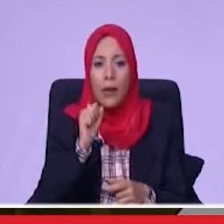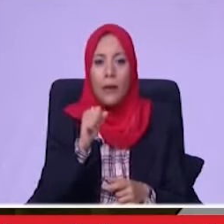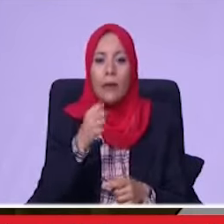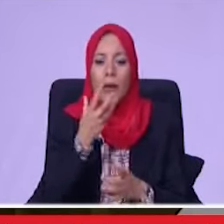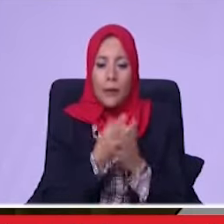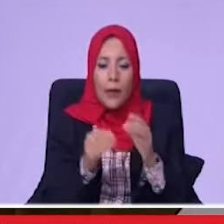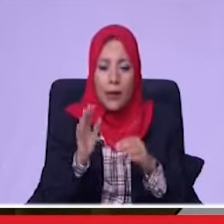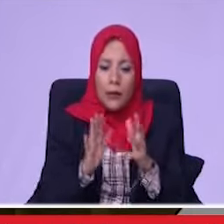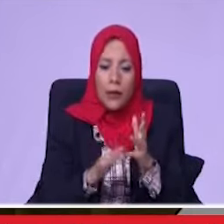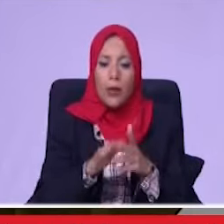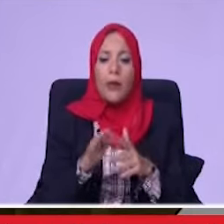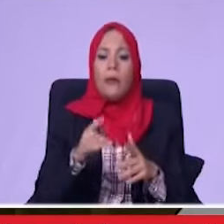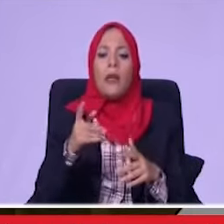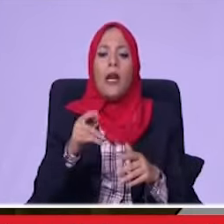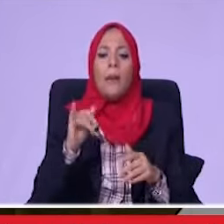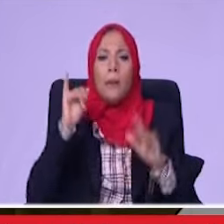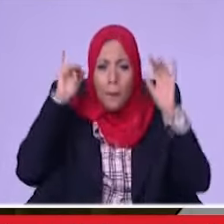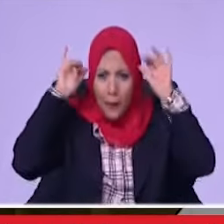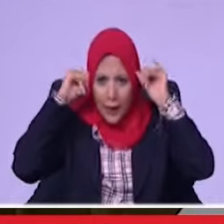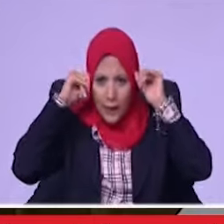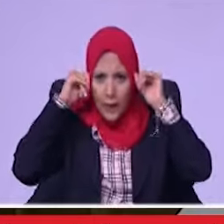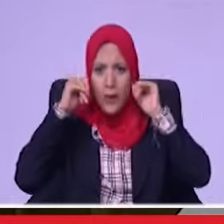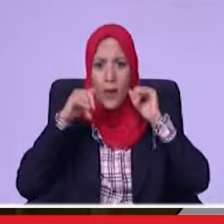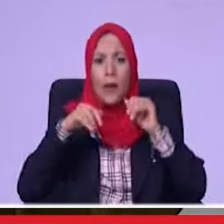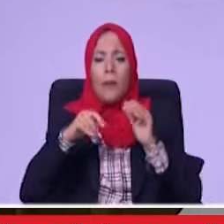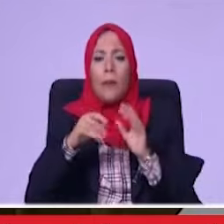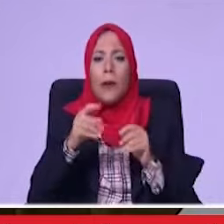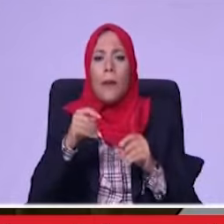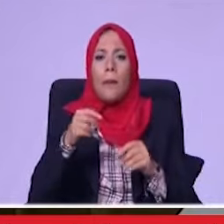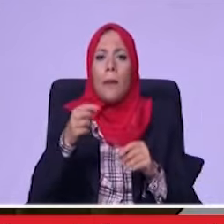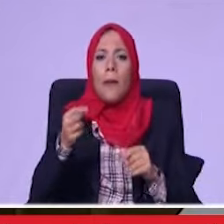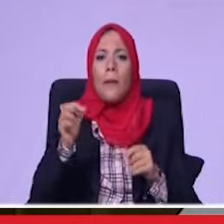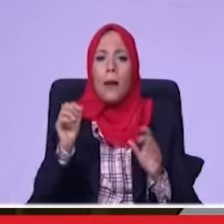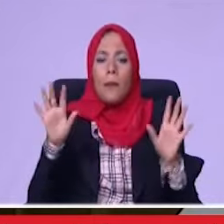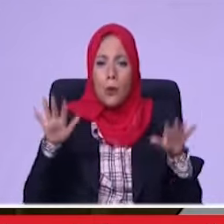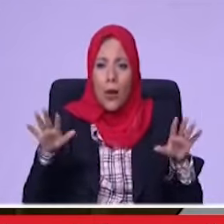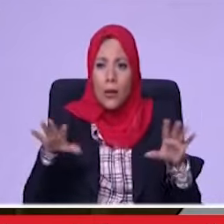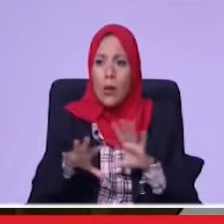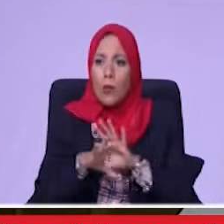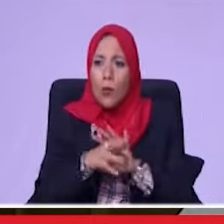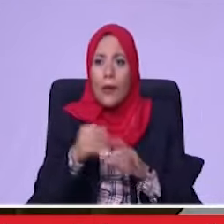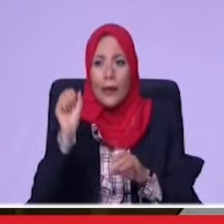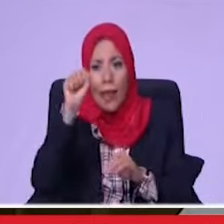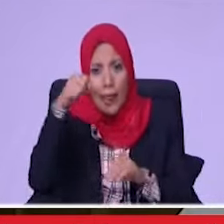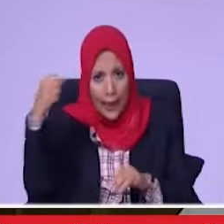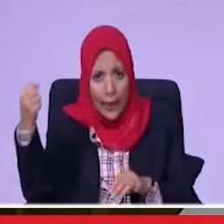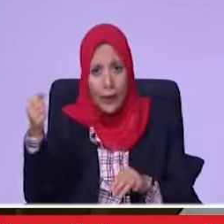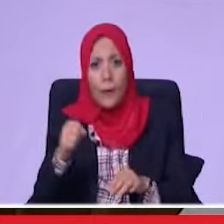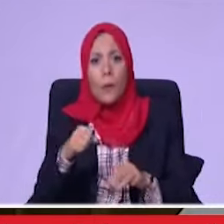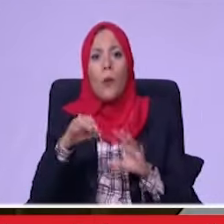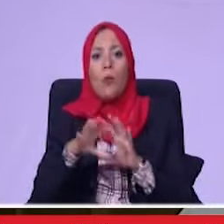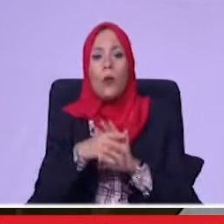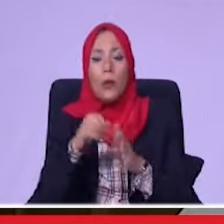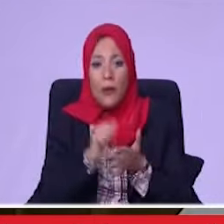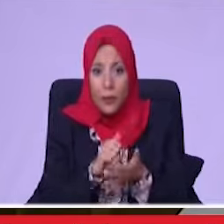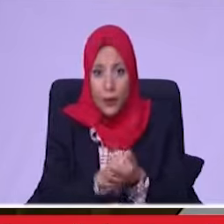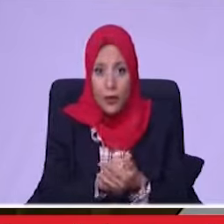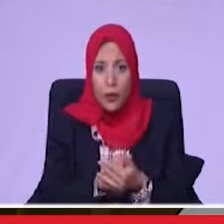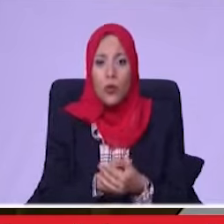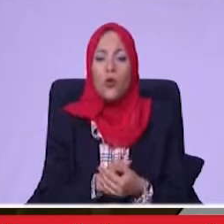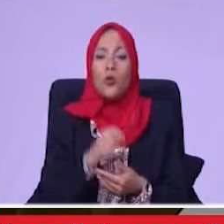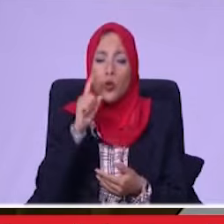بالتربية المواشي، المناحل، مشروعات صغيرة ممكن تتعمل، تلاجات ممكن تتعمل في البيوت، فان شاء